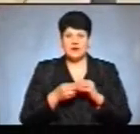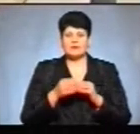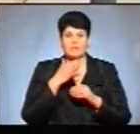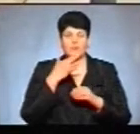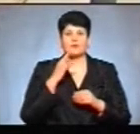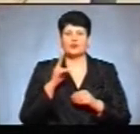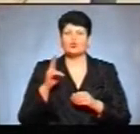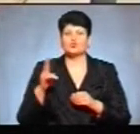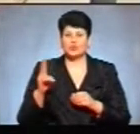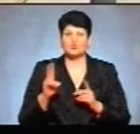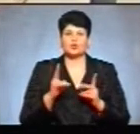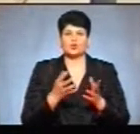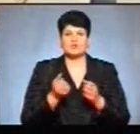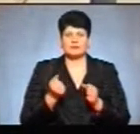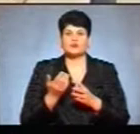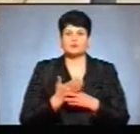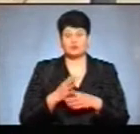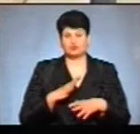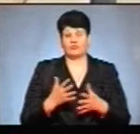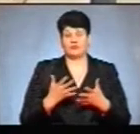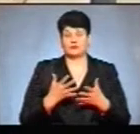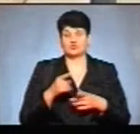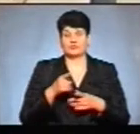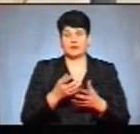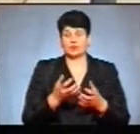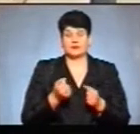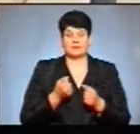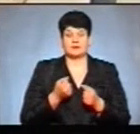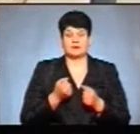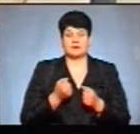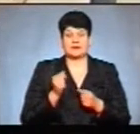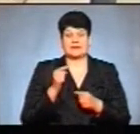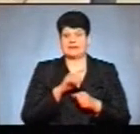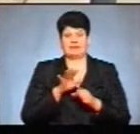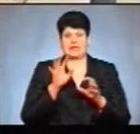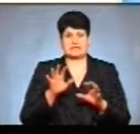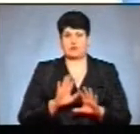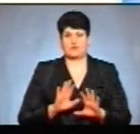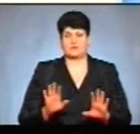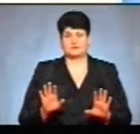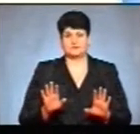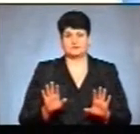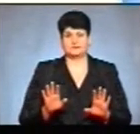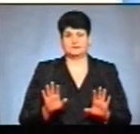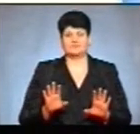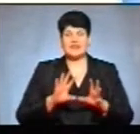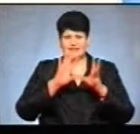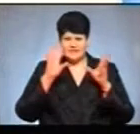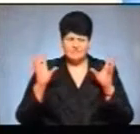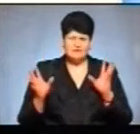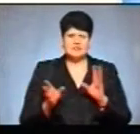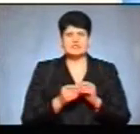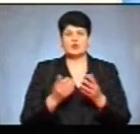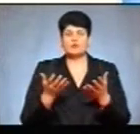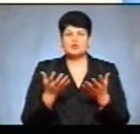хто отримав субсидії, було з'ясовано, що вони отримали їх не зовсім в законний спосіб. В цілому, якщо ми беремо